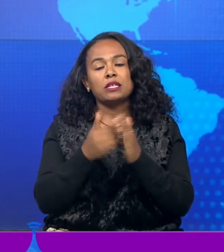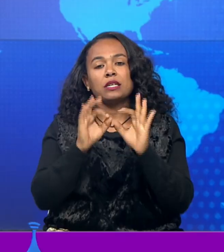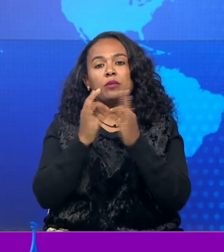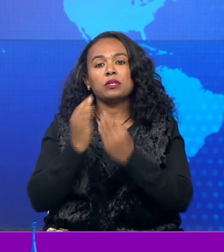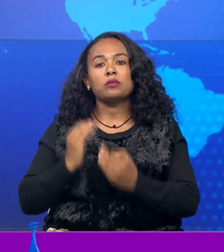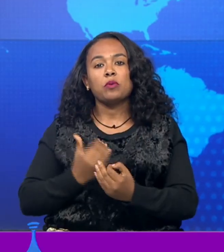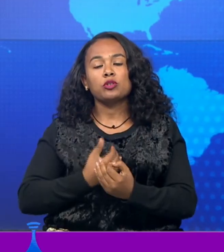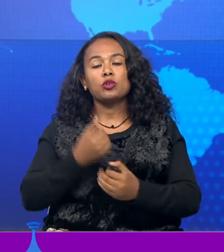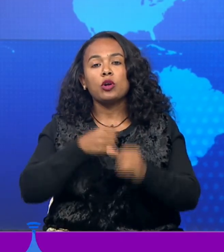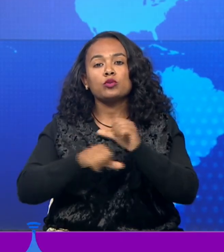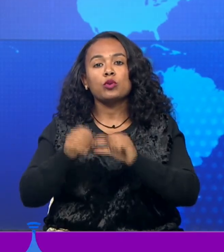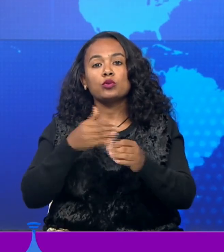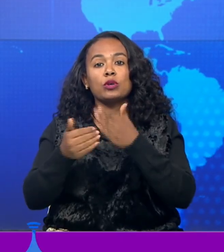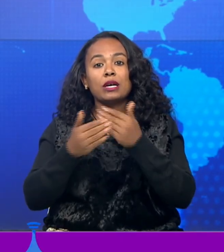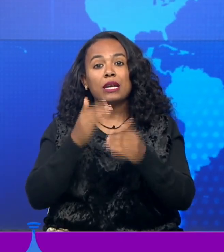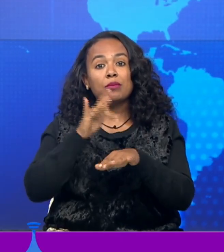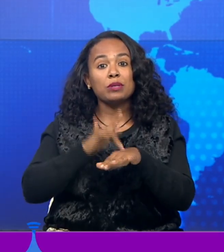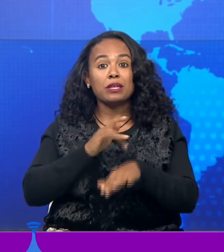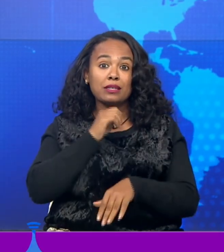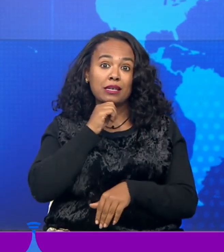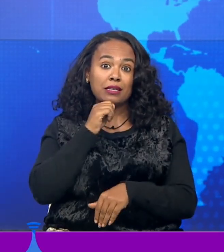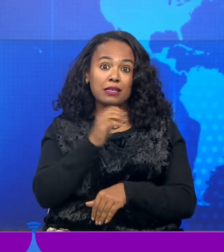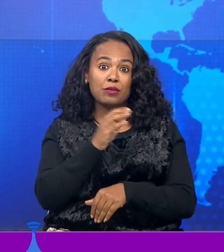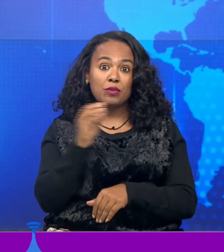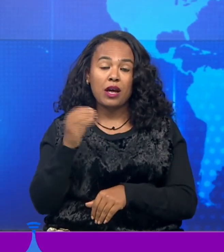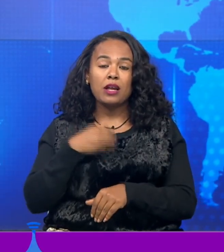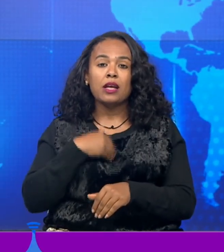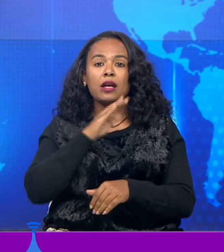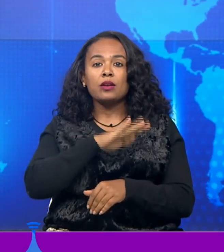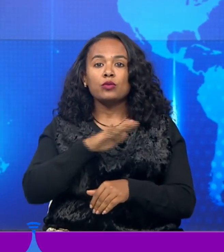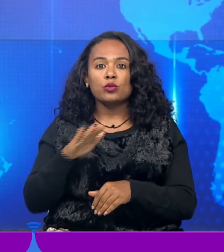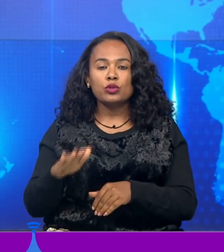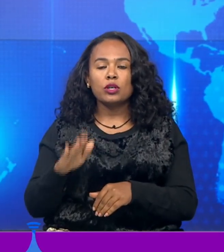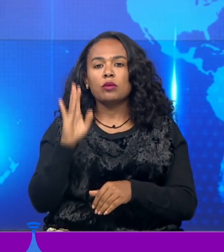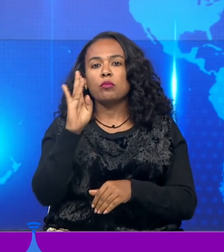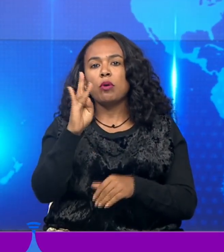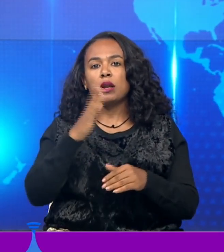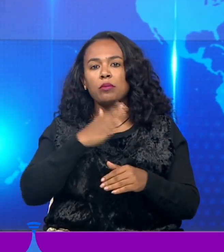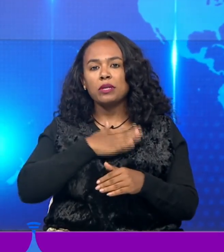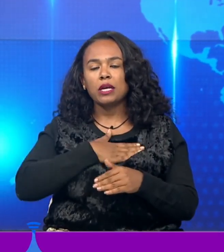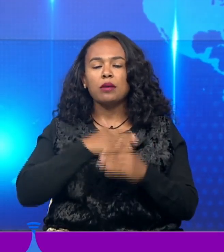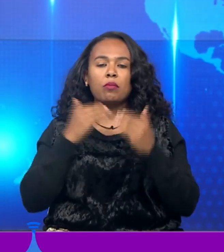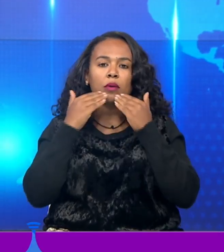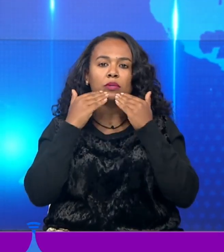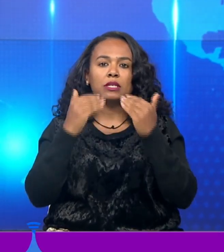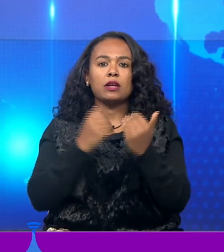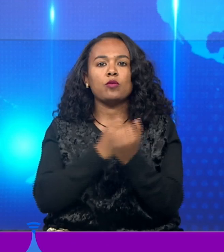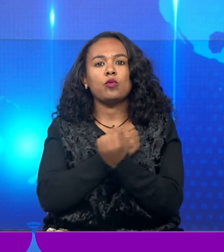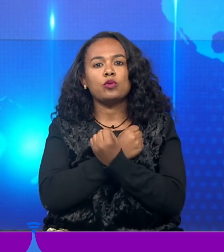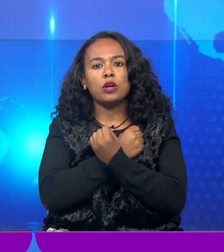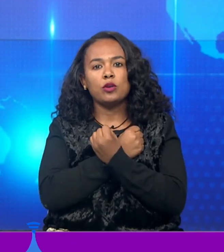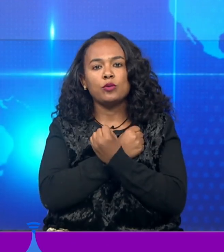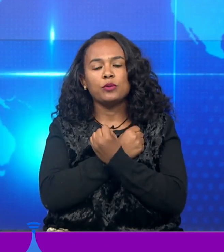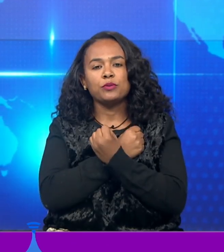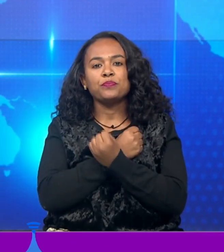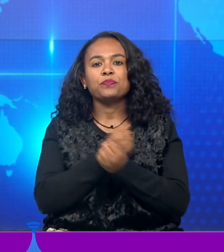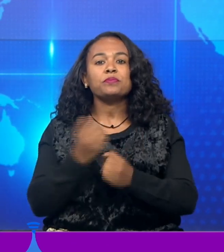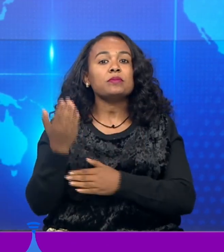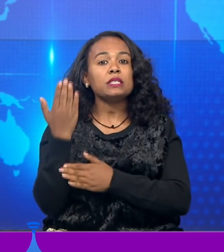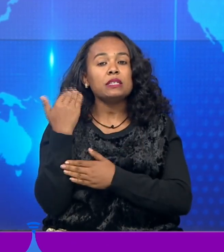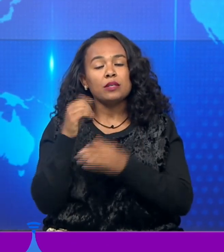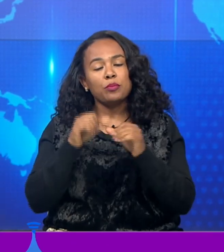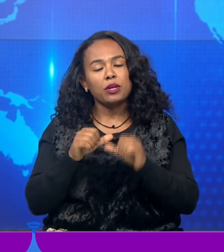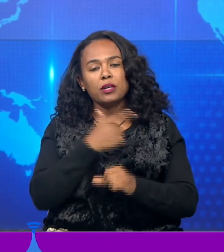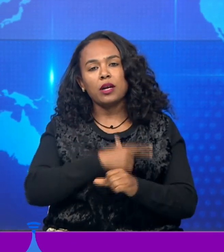የቤተሰባችን አስተዋጽኦ በቀላል የሚጠቀስ አይደለምና እኔ ልጆቼንም ባለቤቴንም ማመስገን እወዳለሁ። ስለነበረን